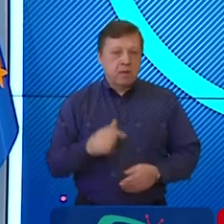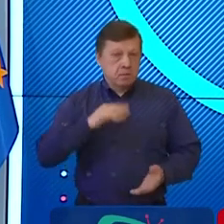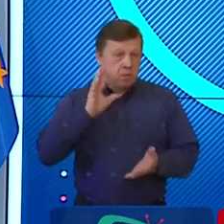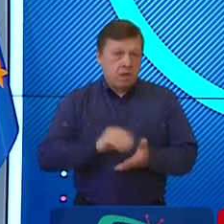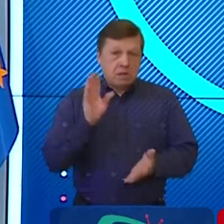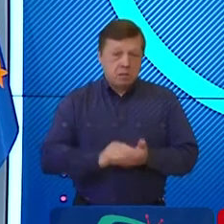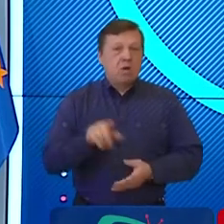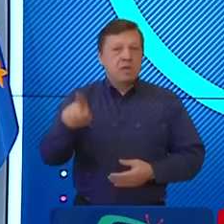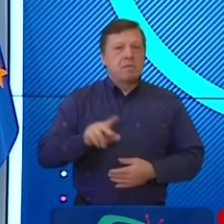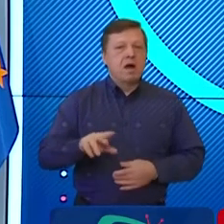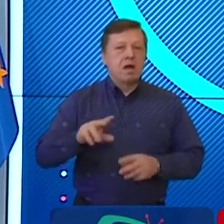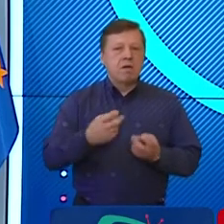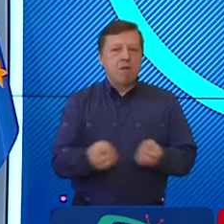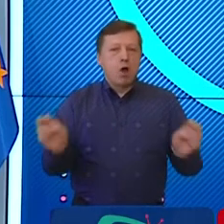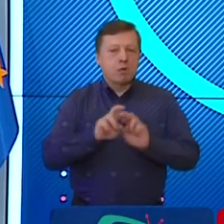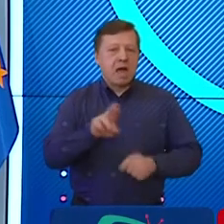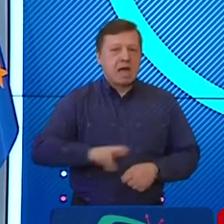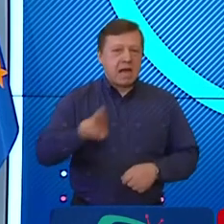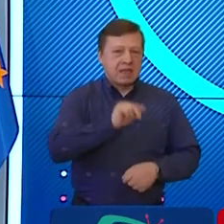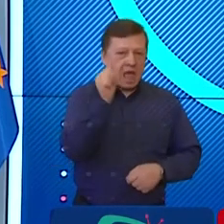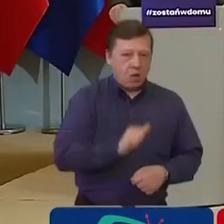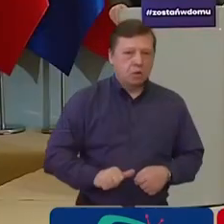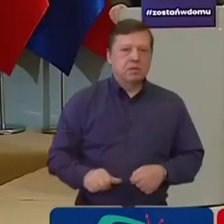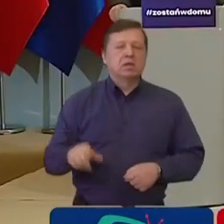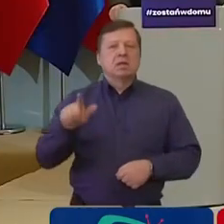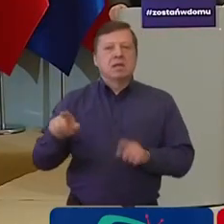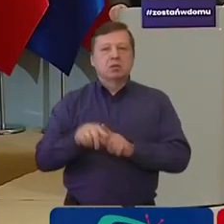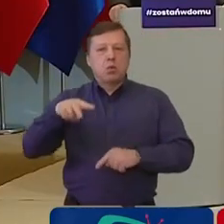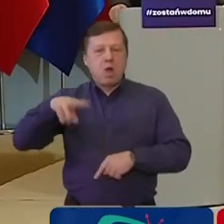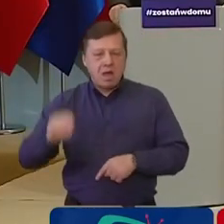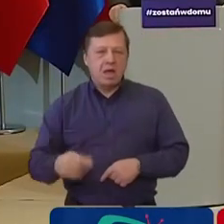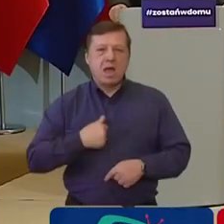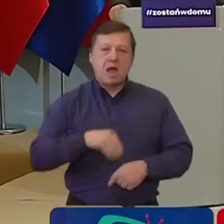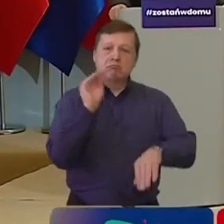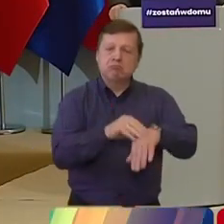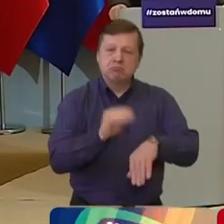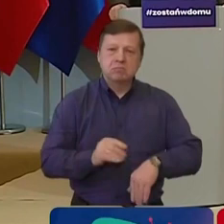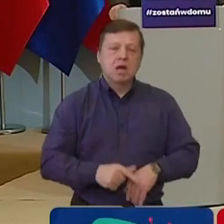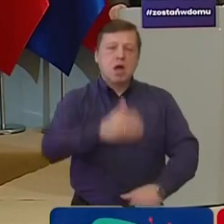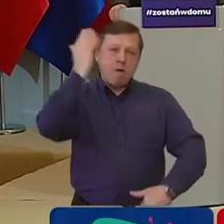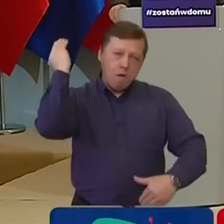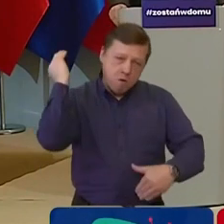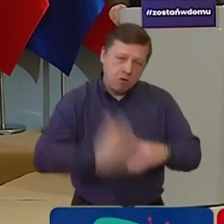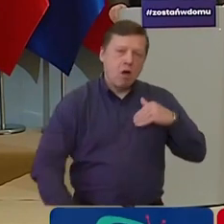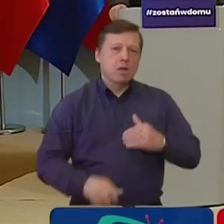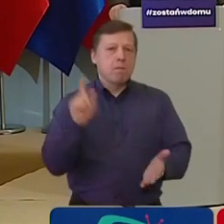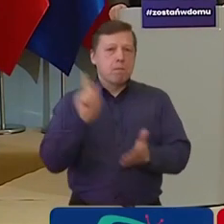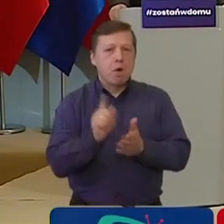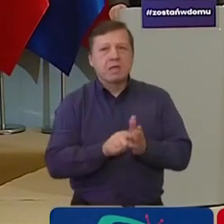na forum Rady Europejskiej, w Unii Europejskiej, skończmy z tymi rajami podatkowymi, bo to jest zmora współczesnych